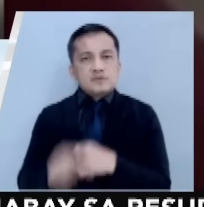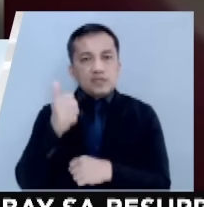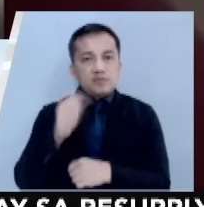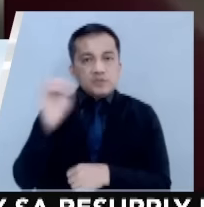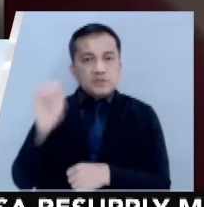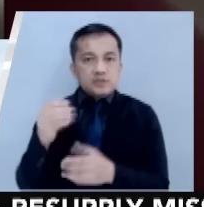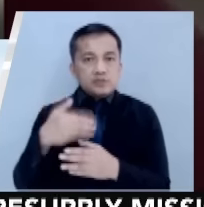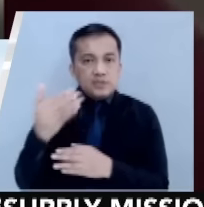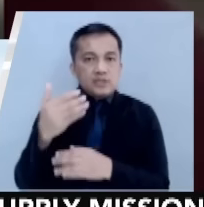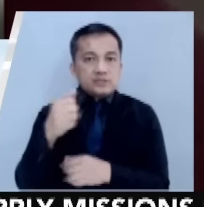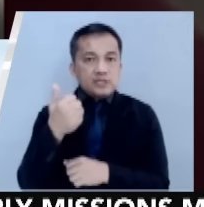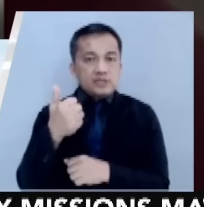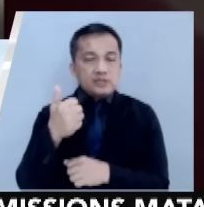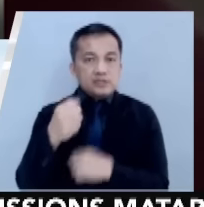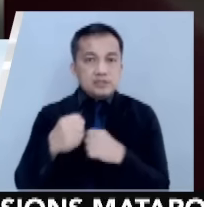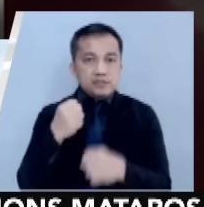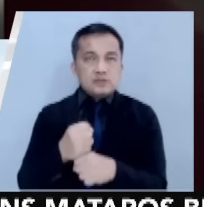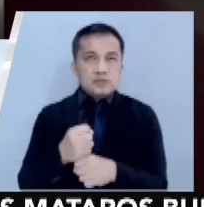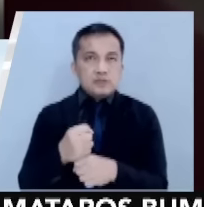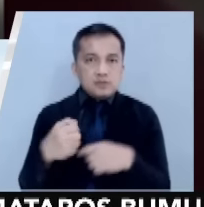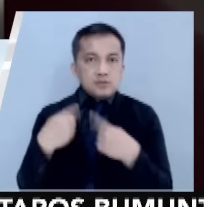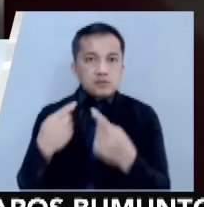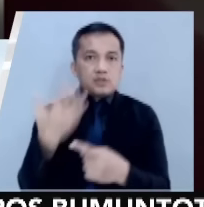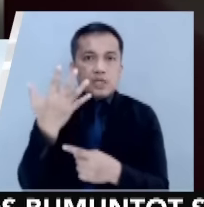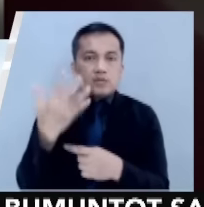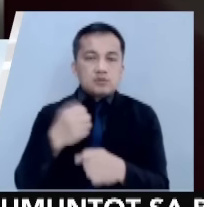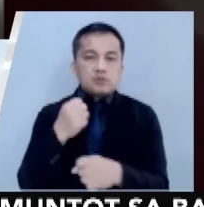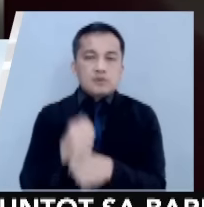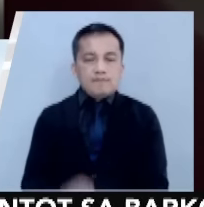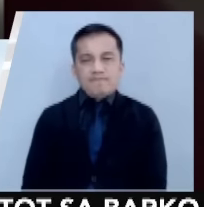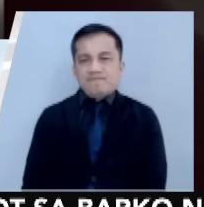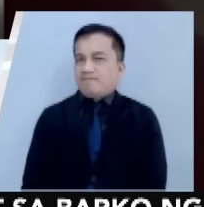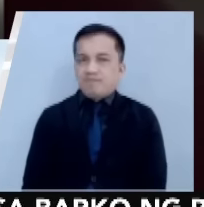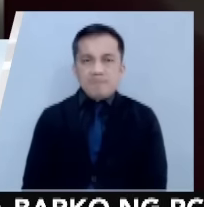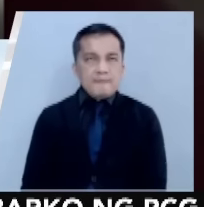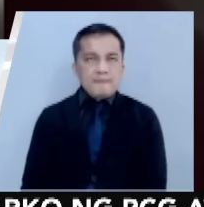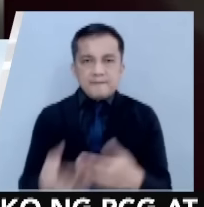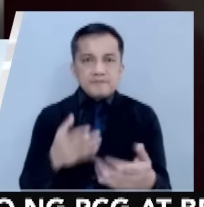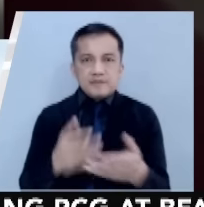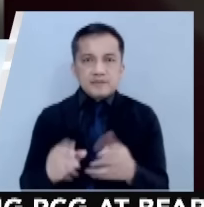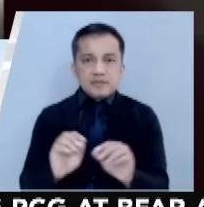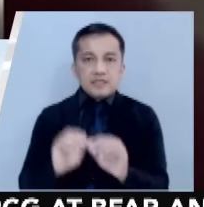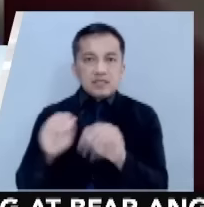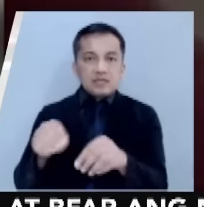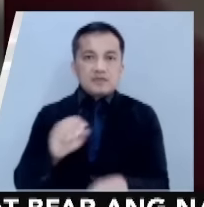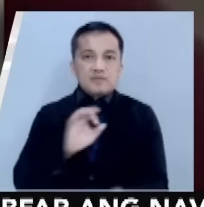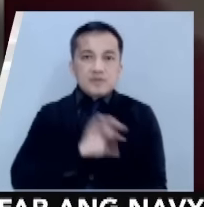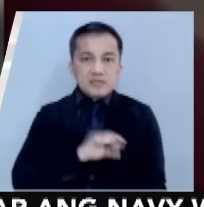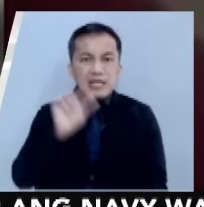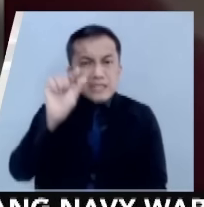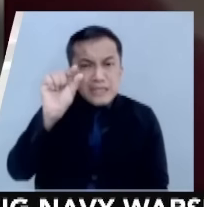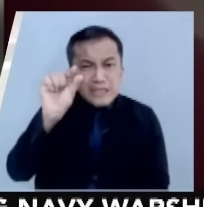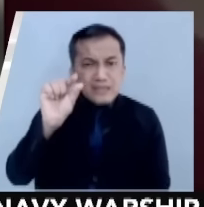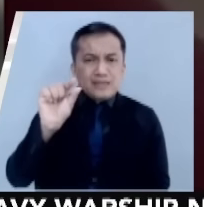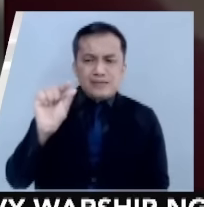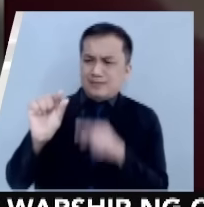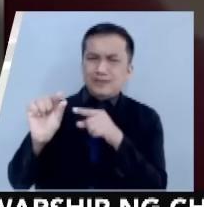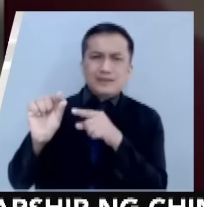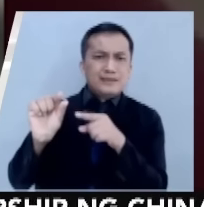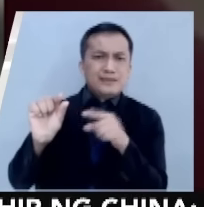years. Eh, nakalimang taon na. So kahit naglagay sila ng mga benefit, ang liliit niyan. Dapat they should zero